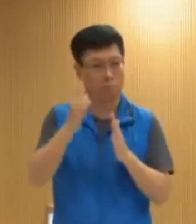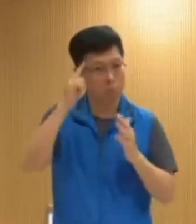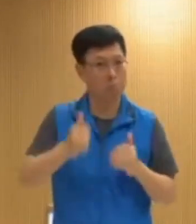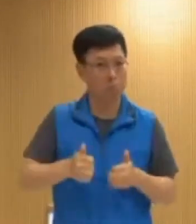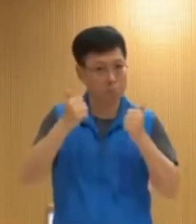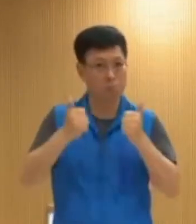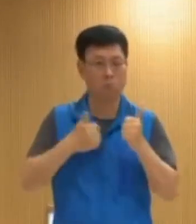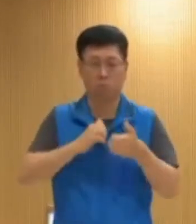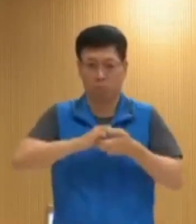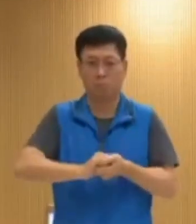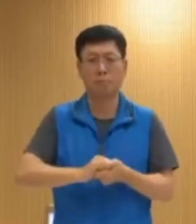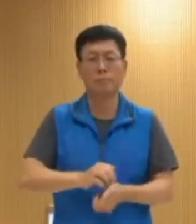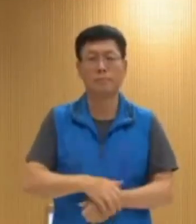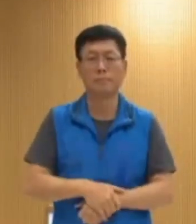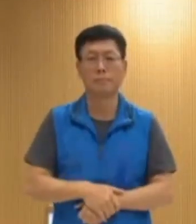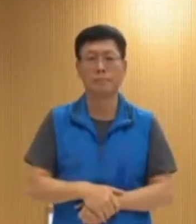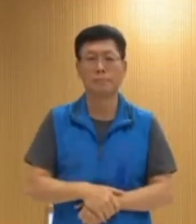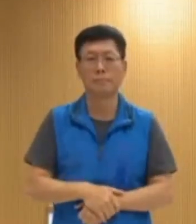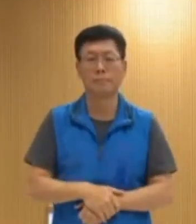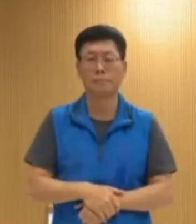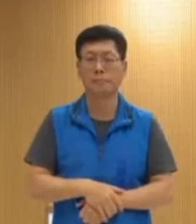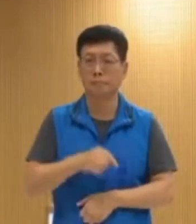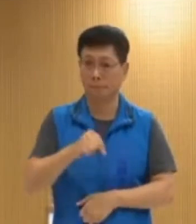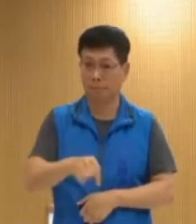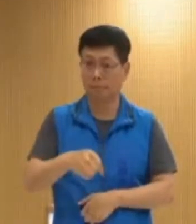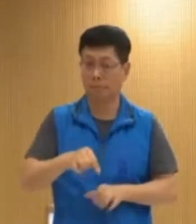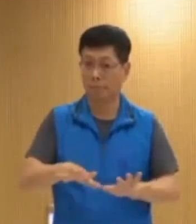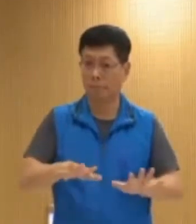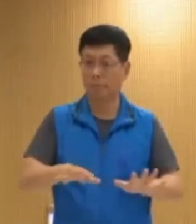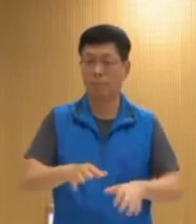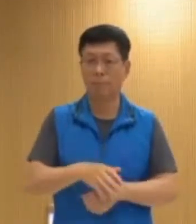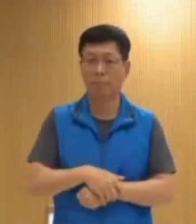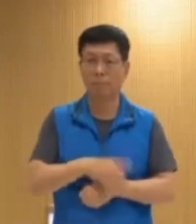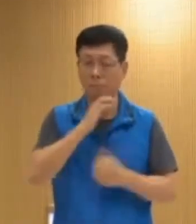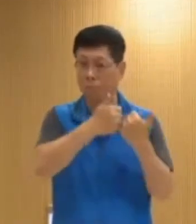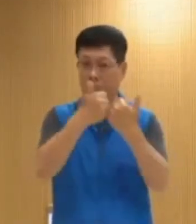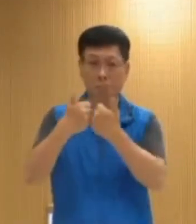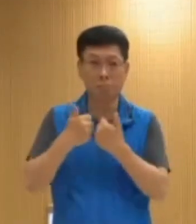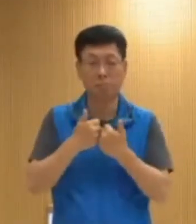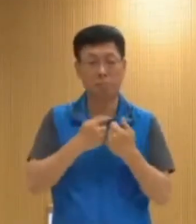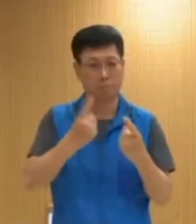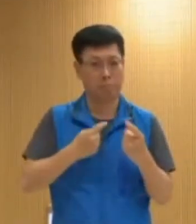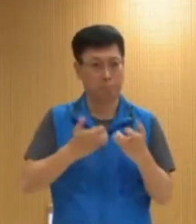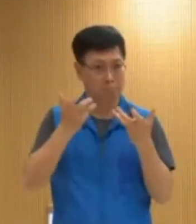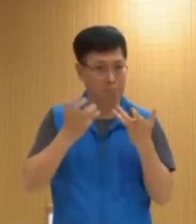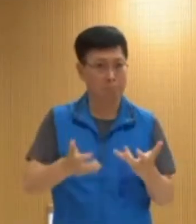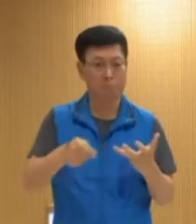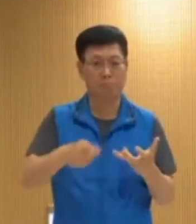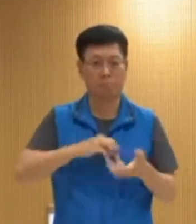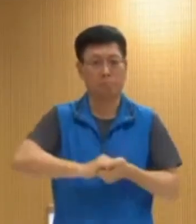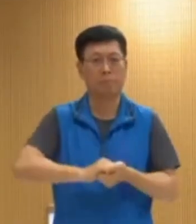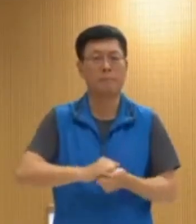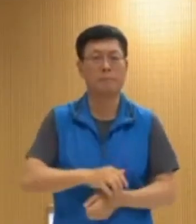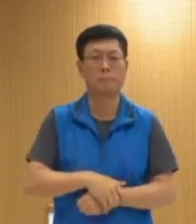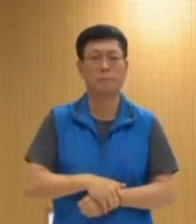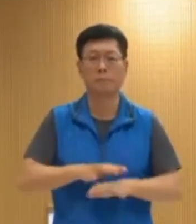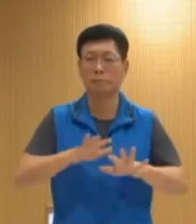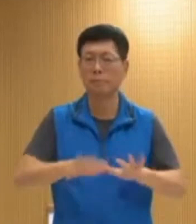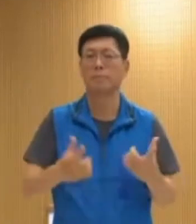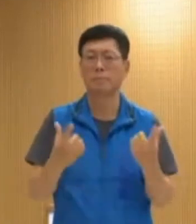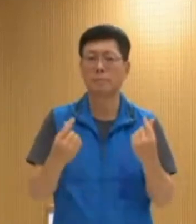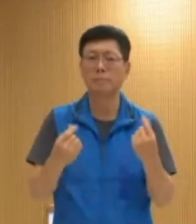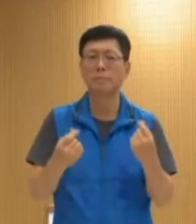做了这样一个决定。这个是我们今天开会比较重大的决定，在这里